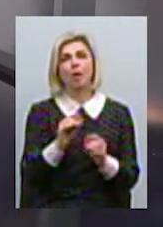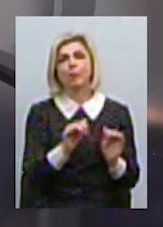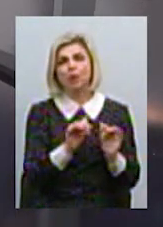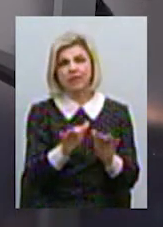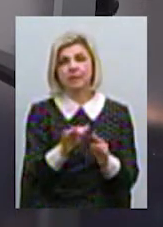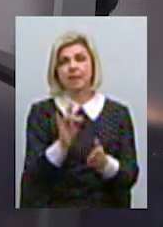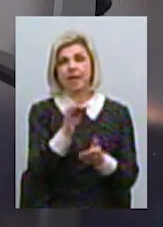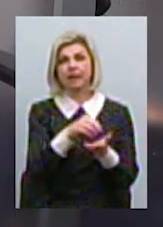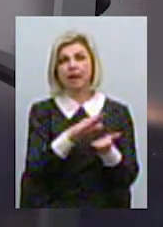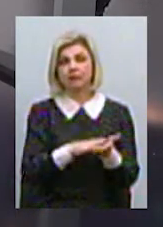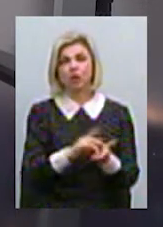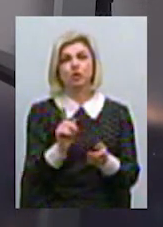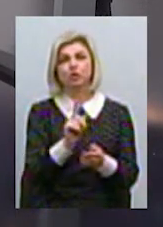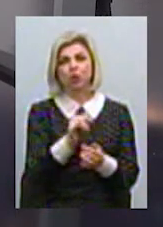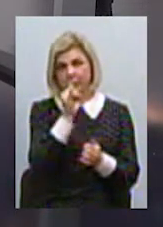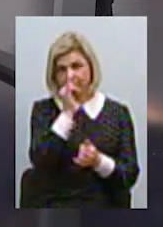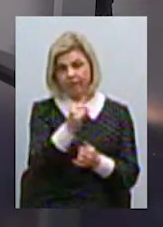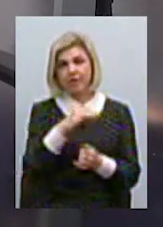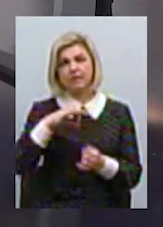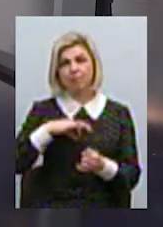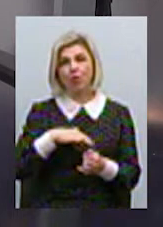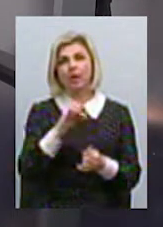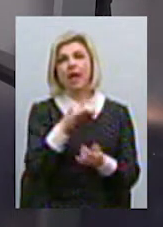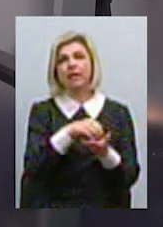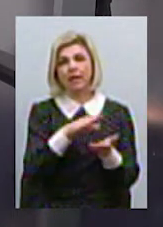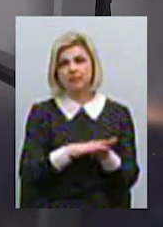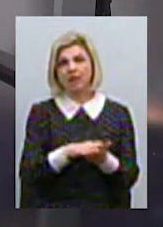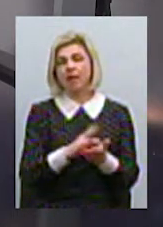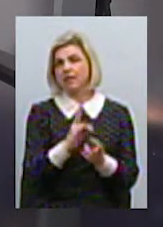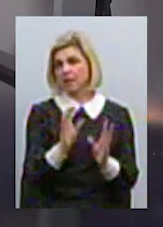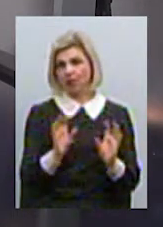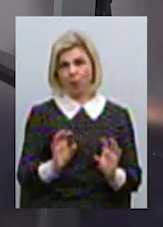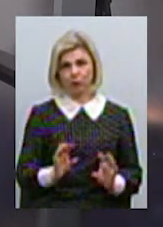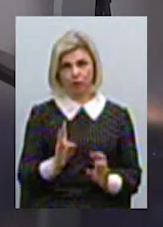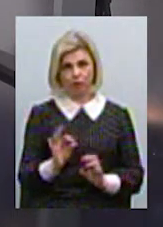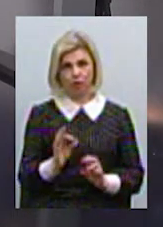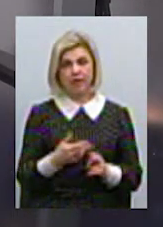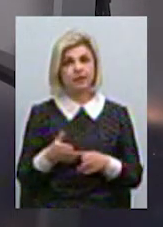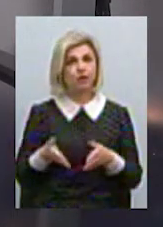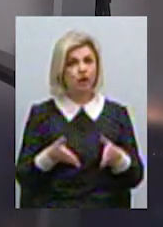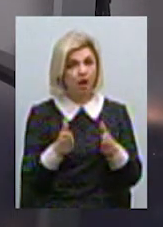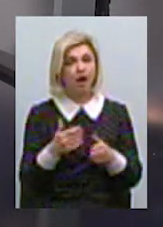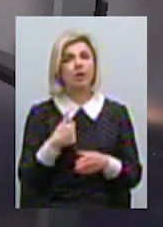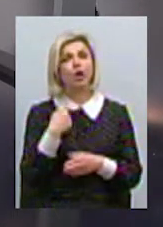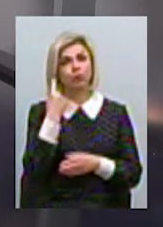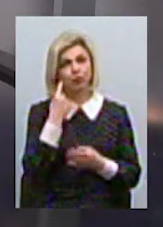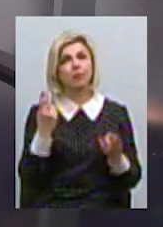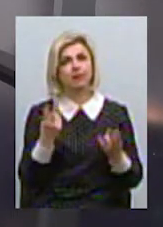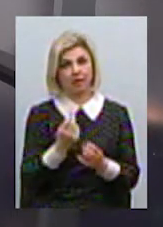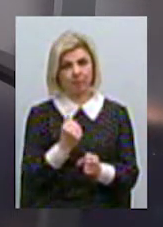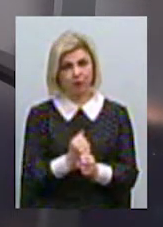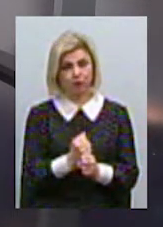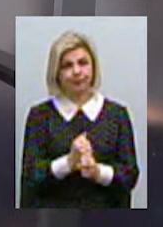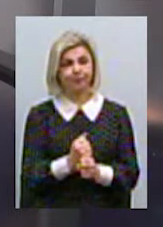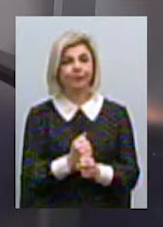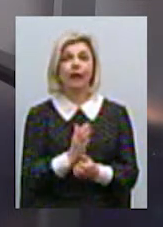щоб унеможливити використання реєстра в незаконний спосіб. Це шлях, який, я думаю, нам під силу. У нас є